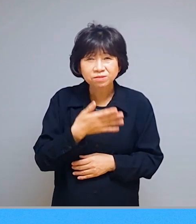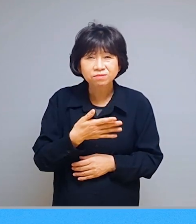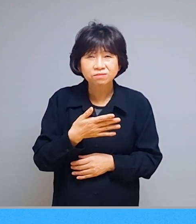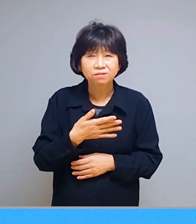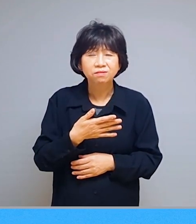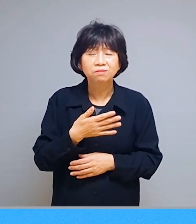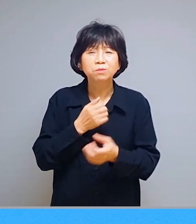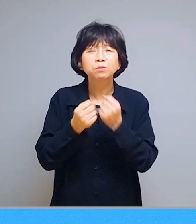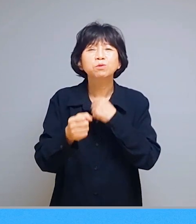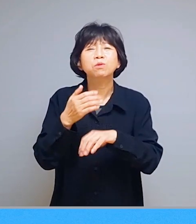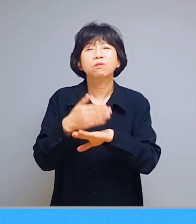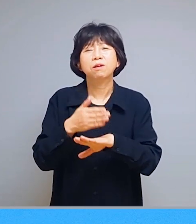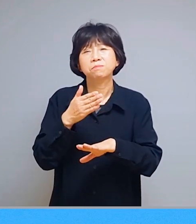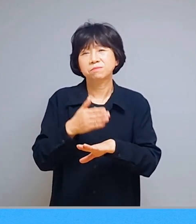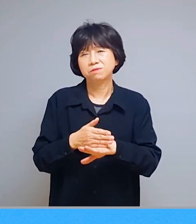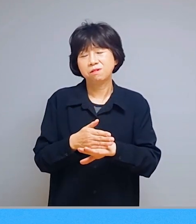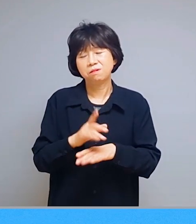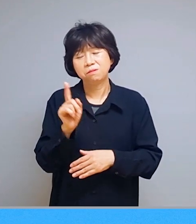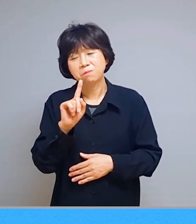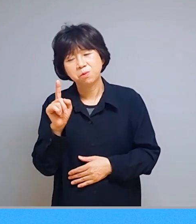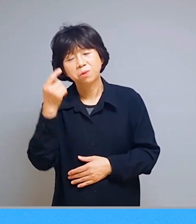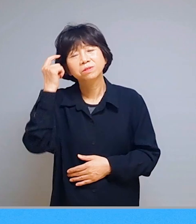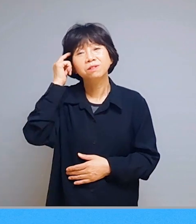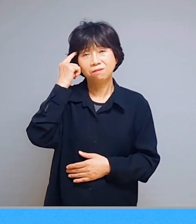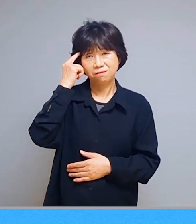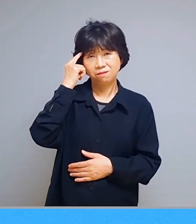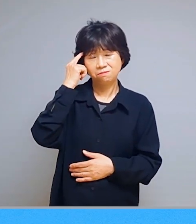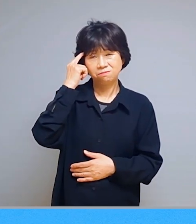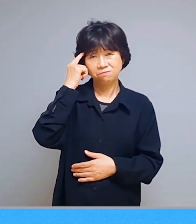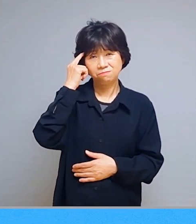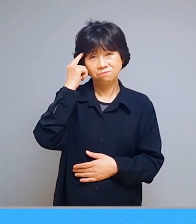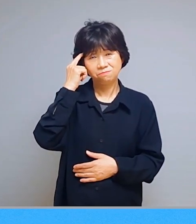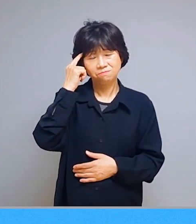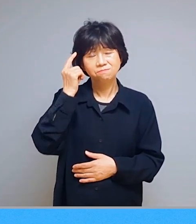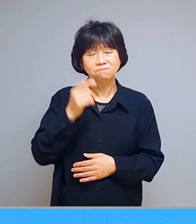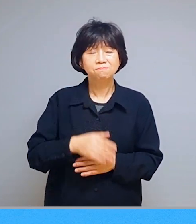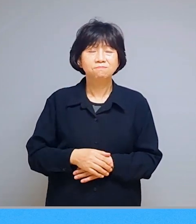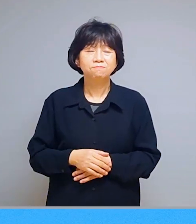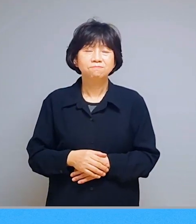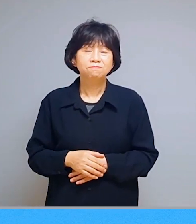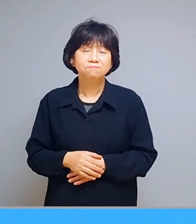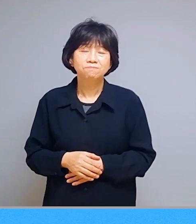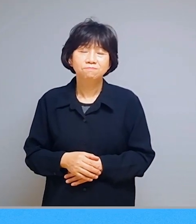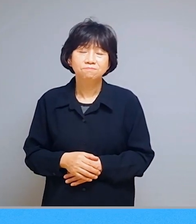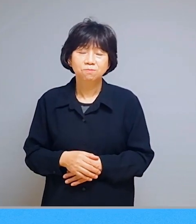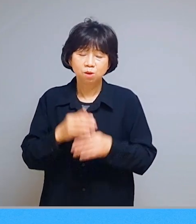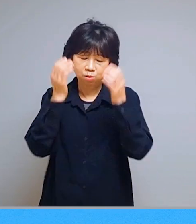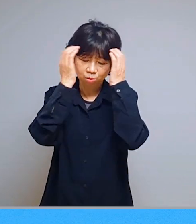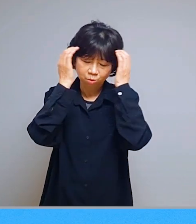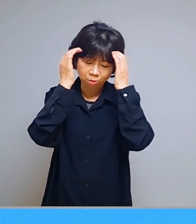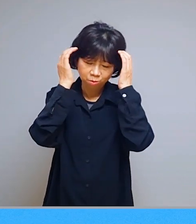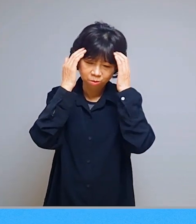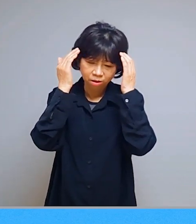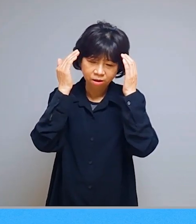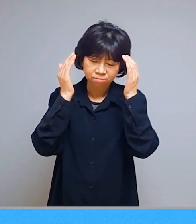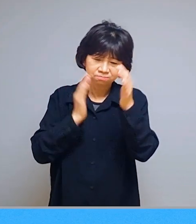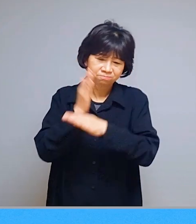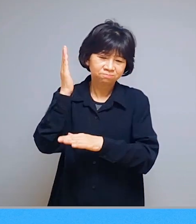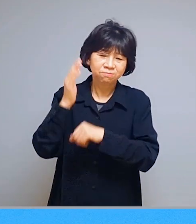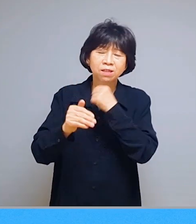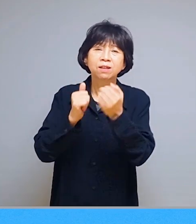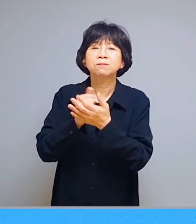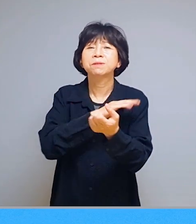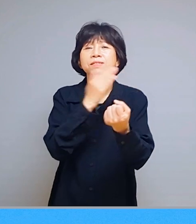하나님께 감사할 수 있는 것이 무엇인지 잘 떠올려 봅시다. 오늘도 고난을 뚫고 역사하시는 그 하나님의